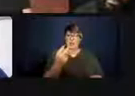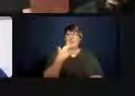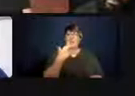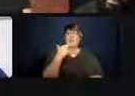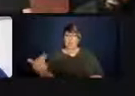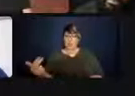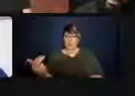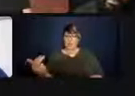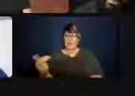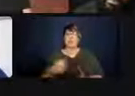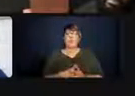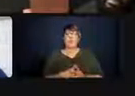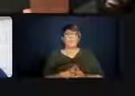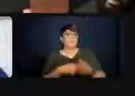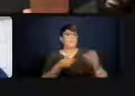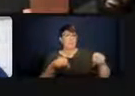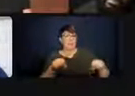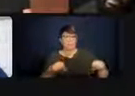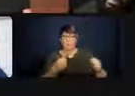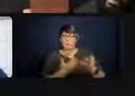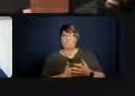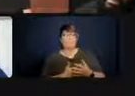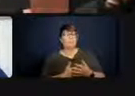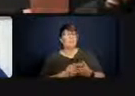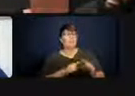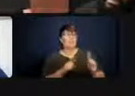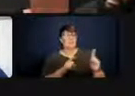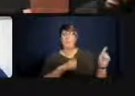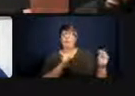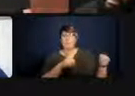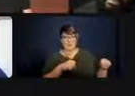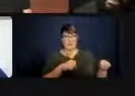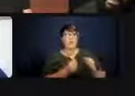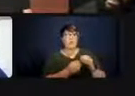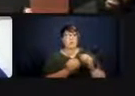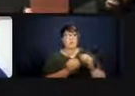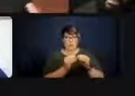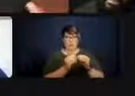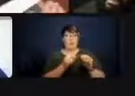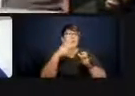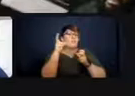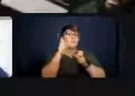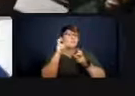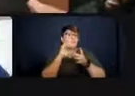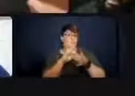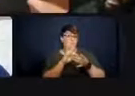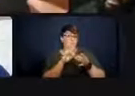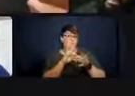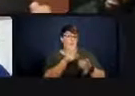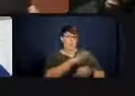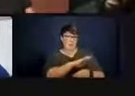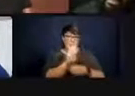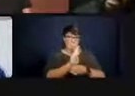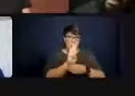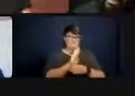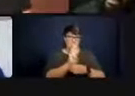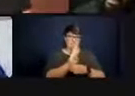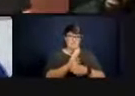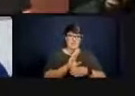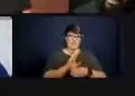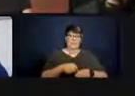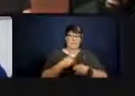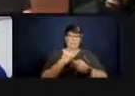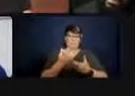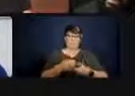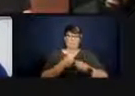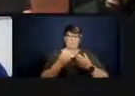لا نثمن على الأشياء التي من الممكن أن يقوم بها الطفل الذي يبلغ 13 أو